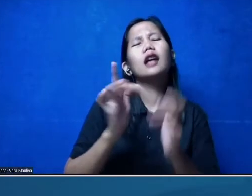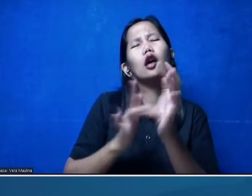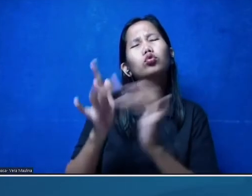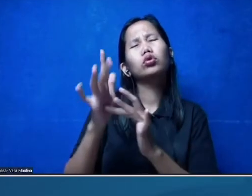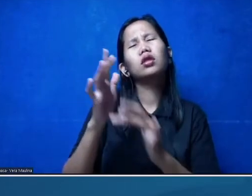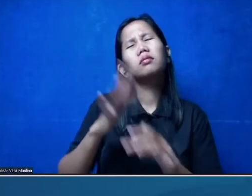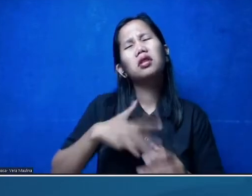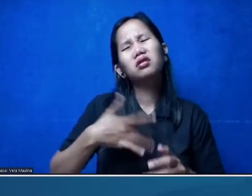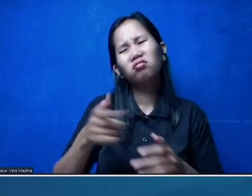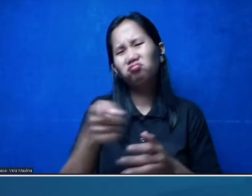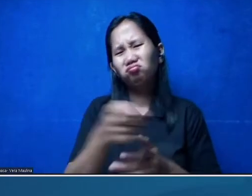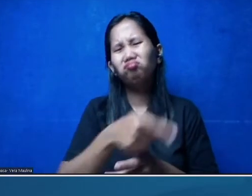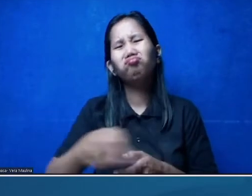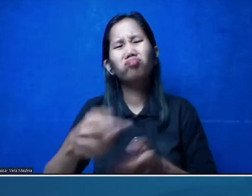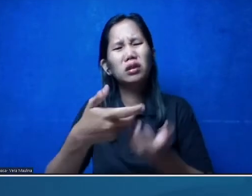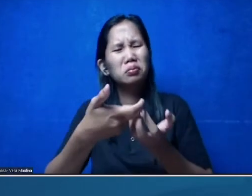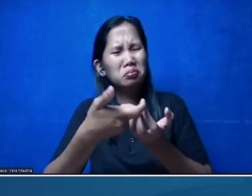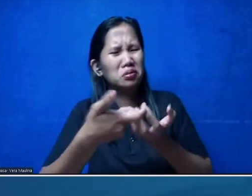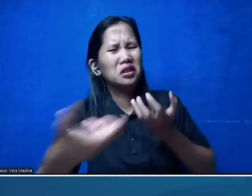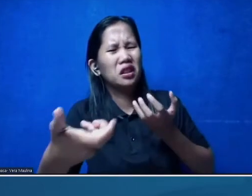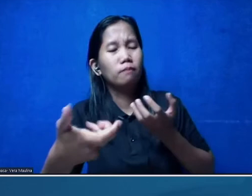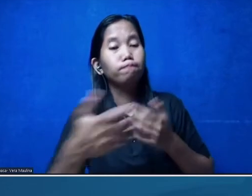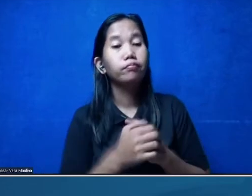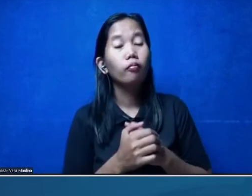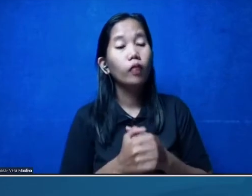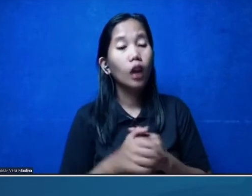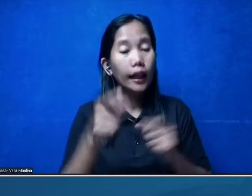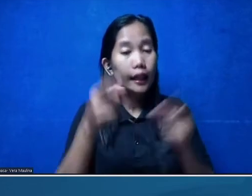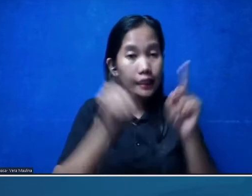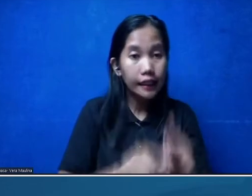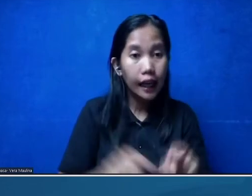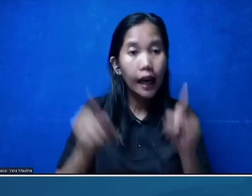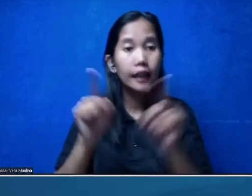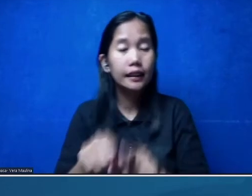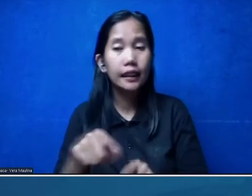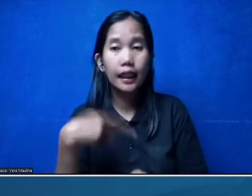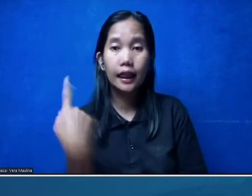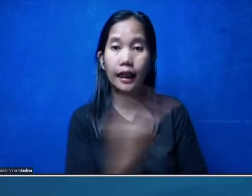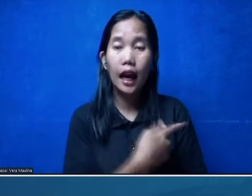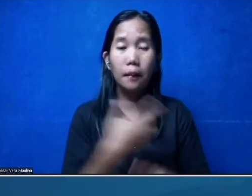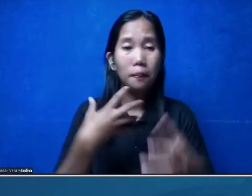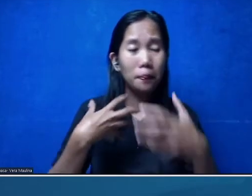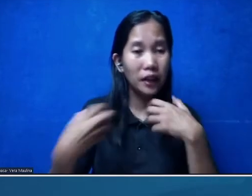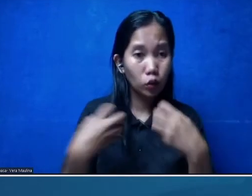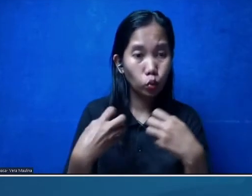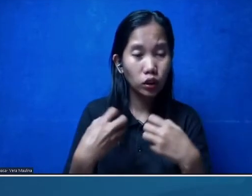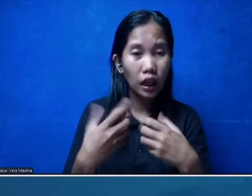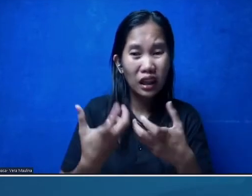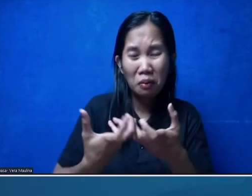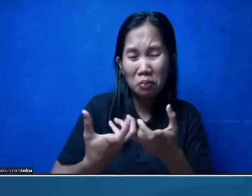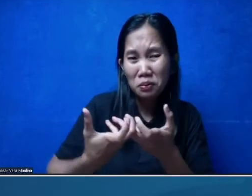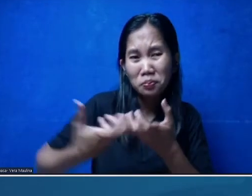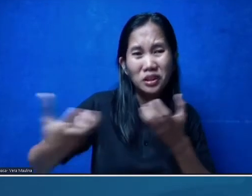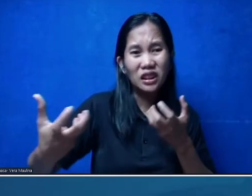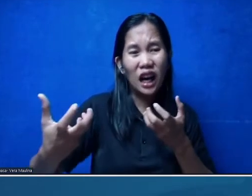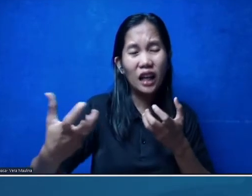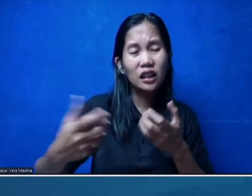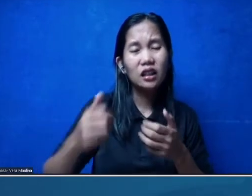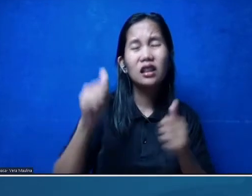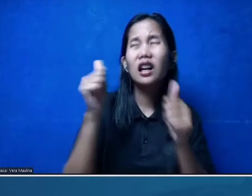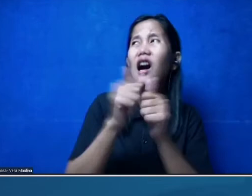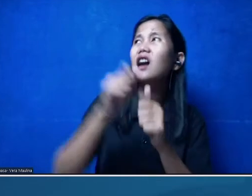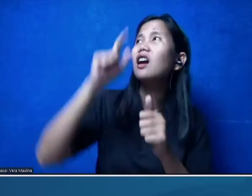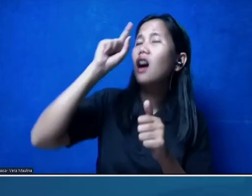kasih tahukah saudara ini adalah satu jebakan yang dibuat oleh setan ketika kita